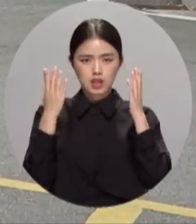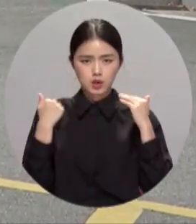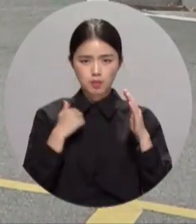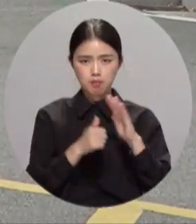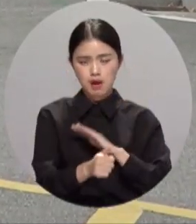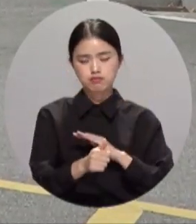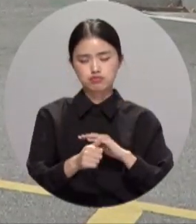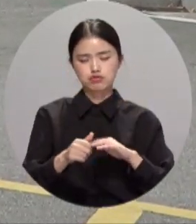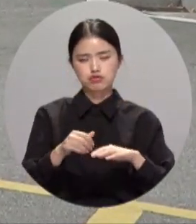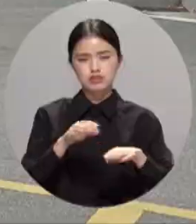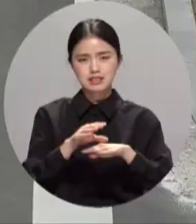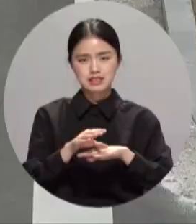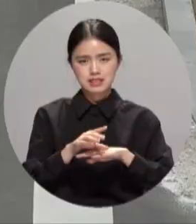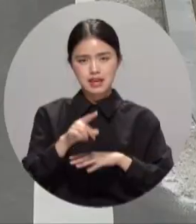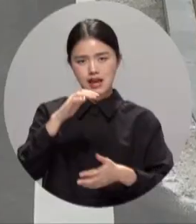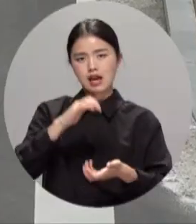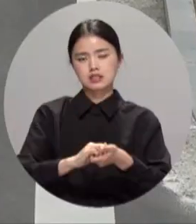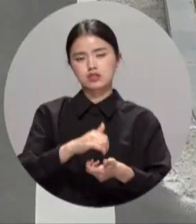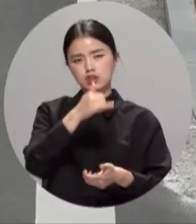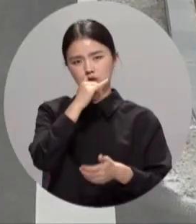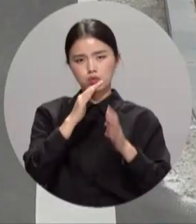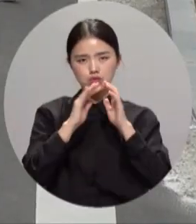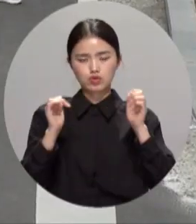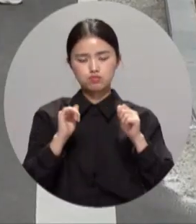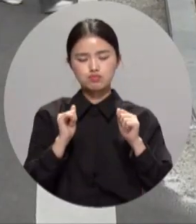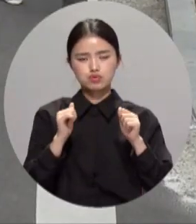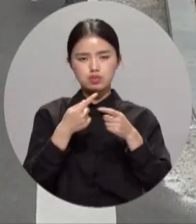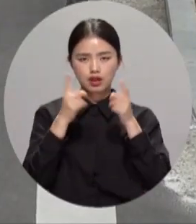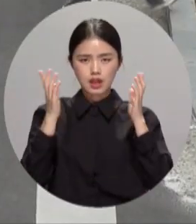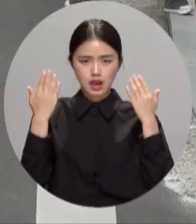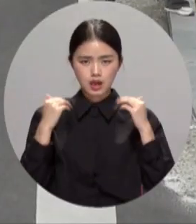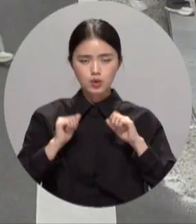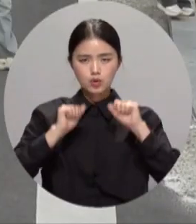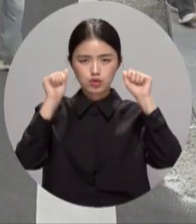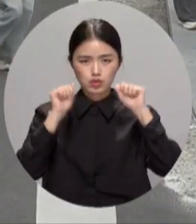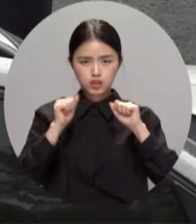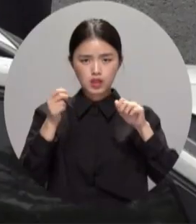차량은 2부제가 실시되고 전북대 대운동장이 종점인